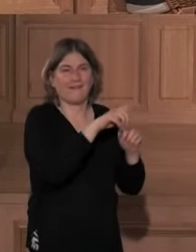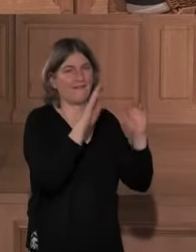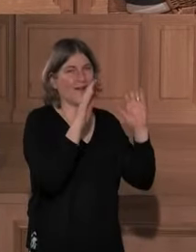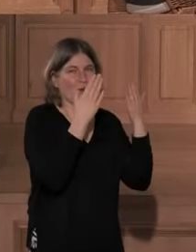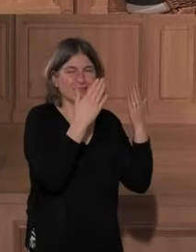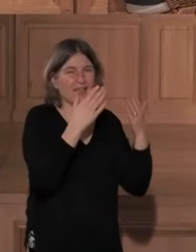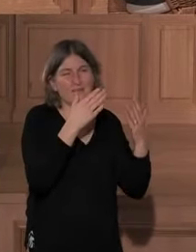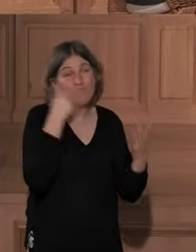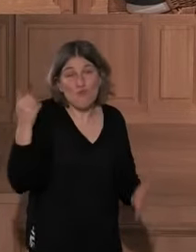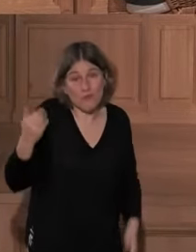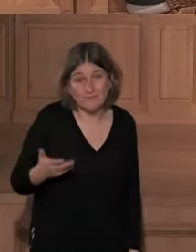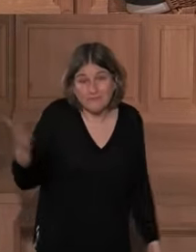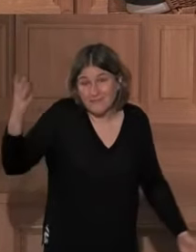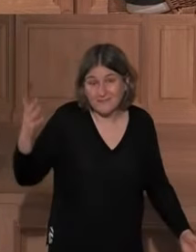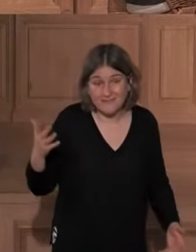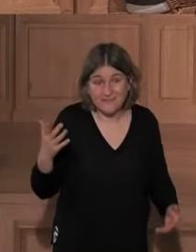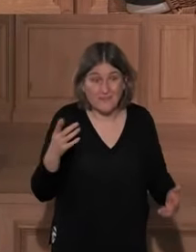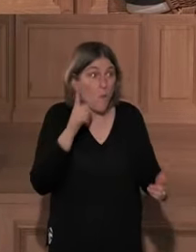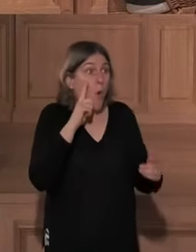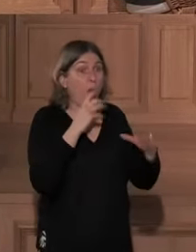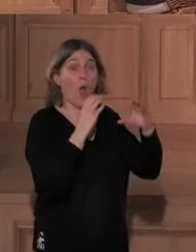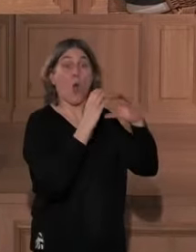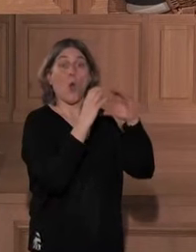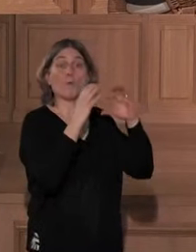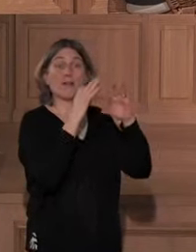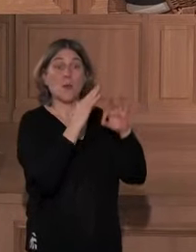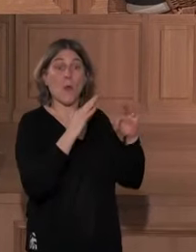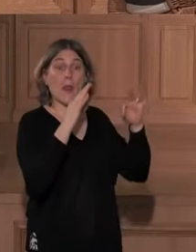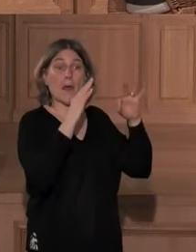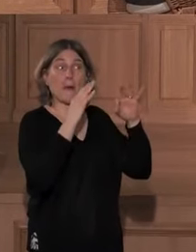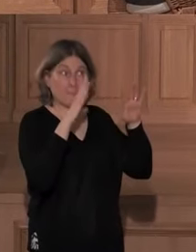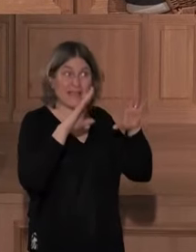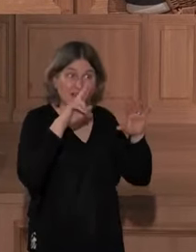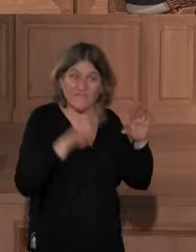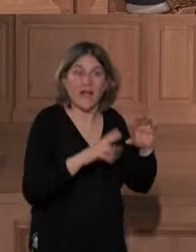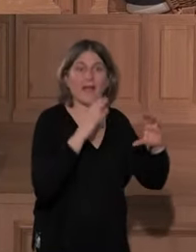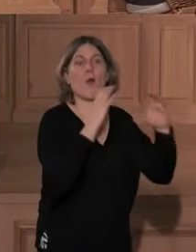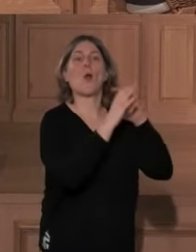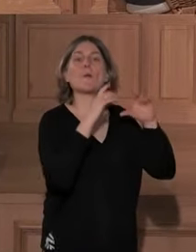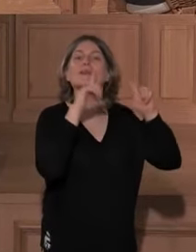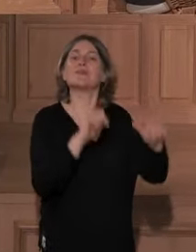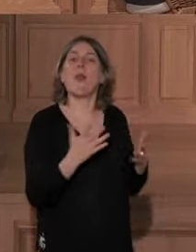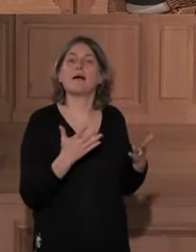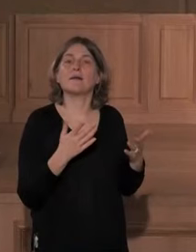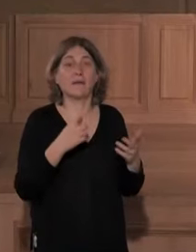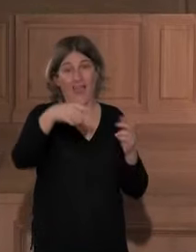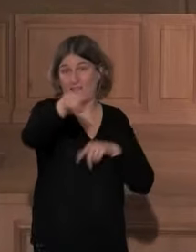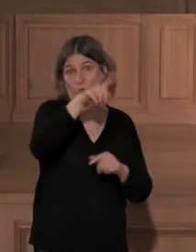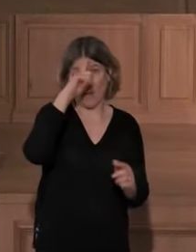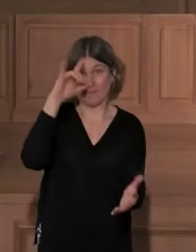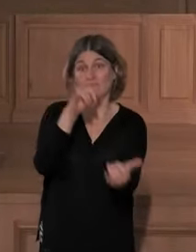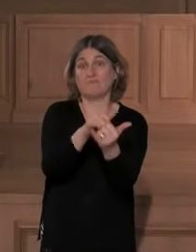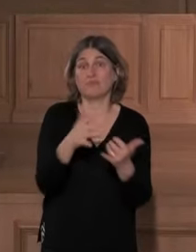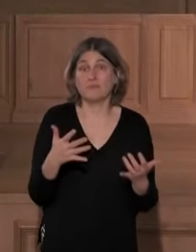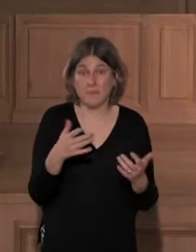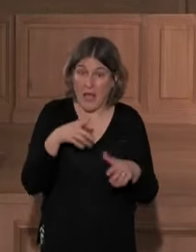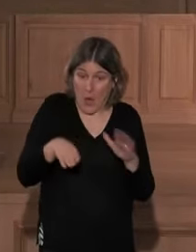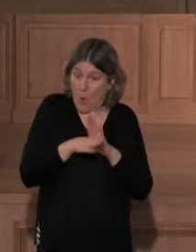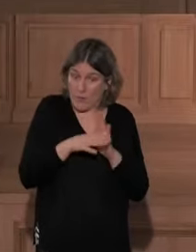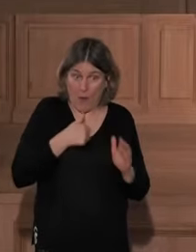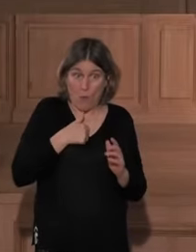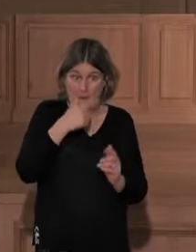mieux. Parce que cette non-communication est une vraie communication. Elle a une autre communication que vous ne savez pas, qu'au départ vous ne savez pas,